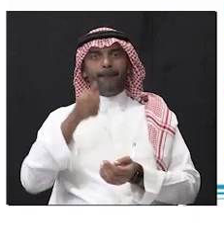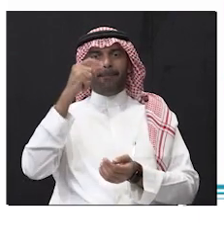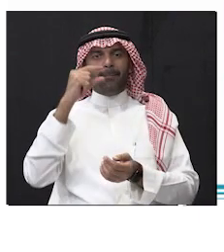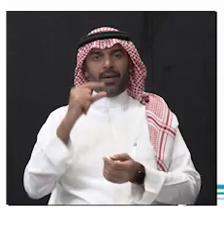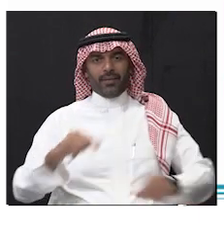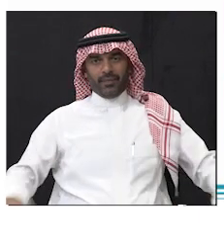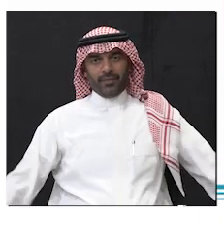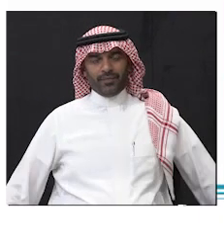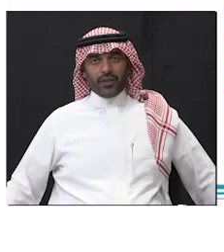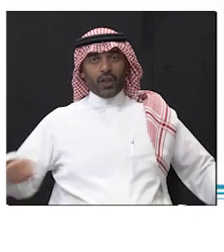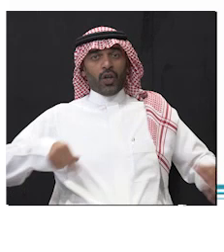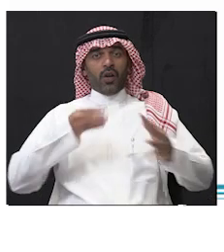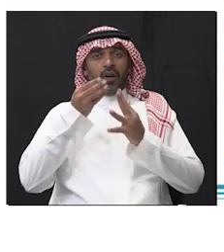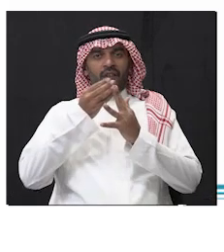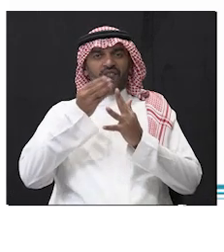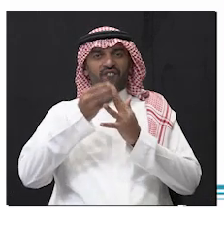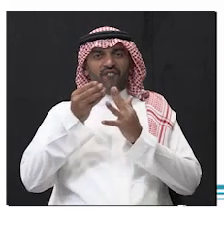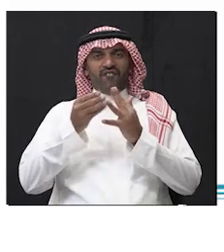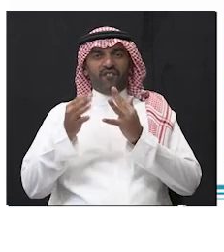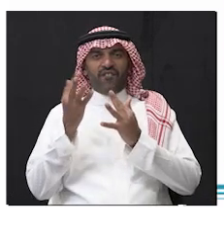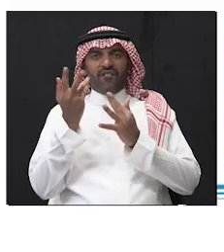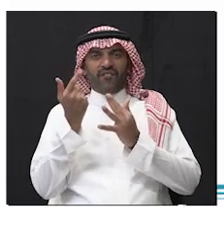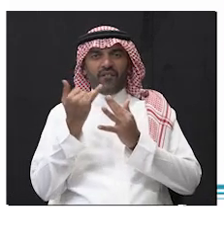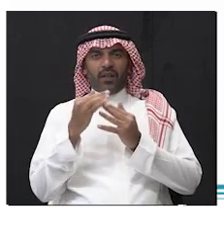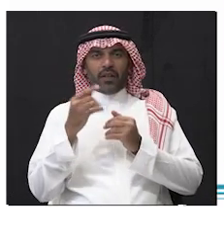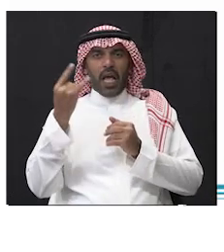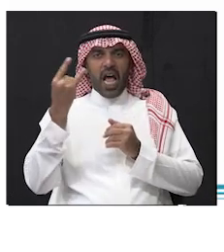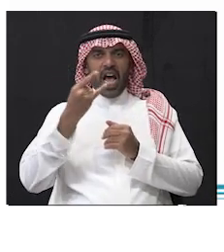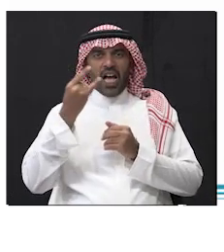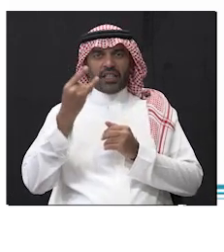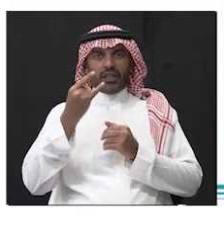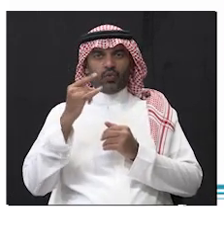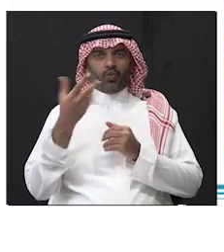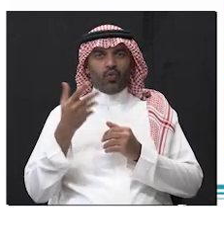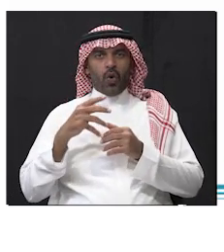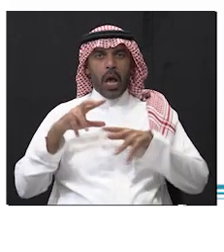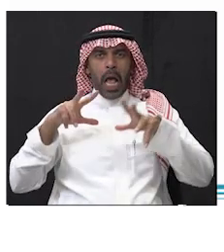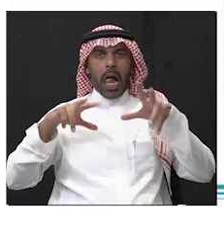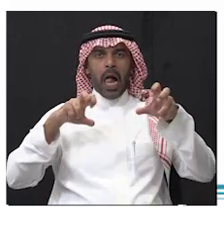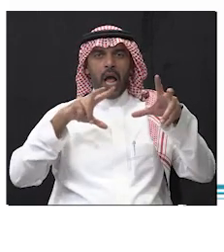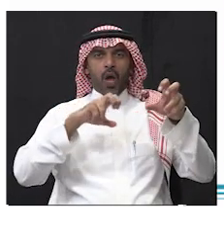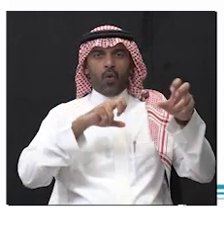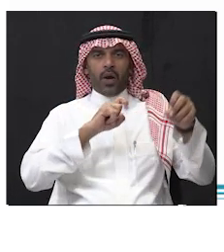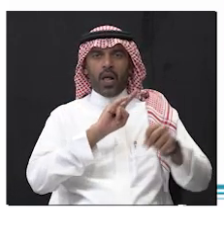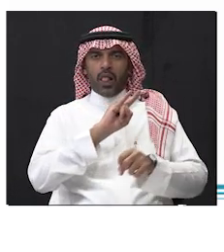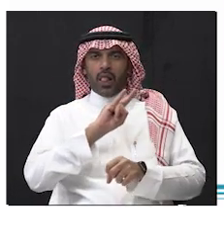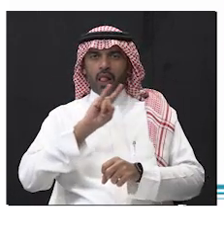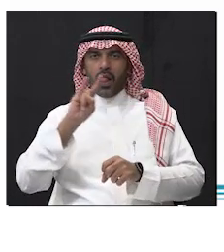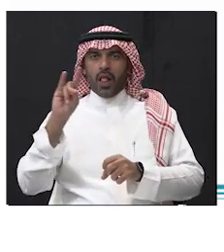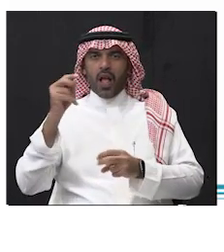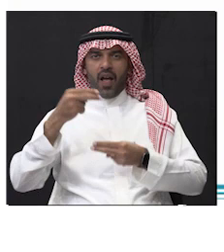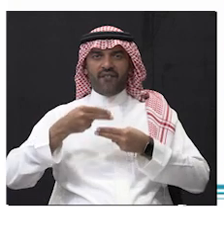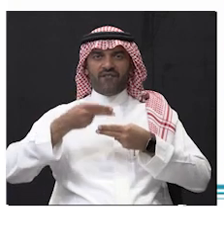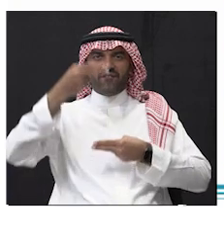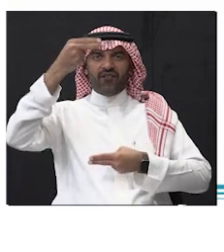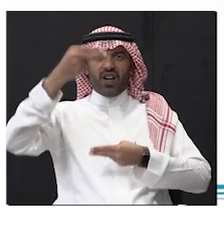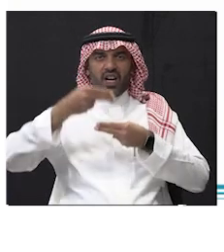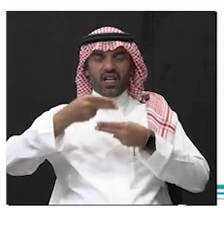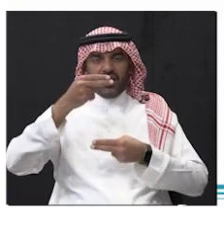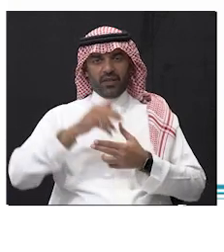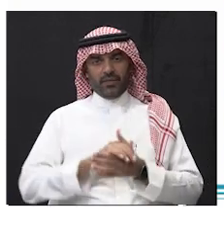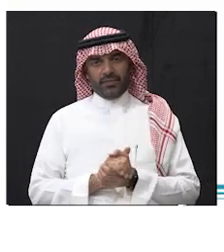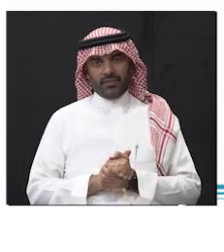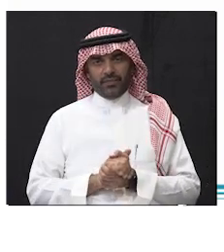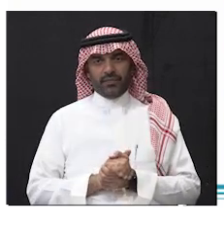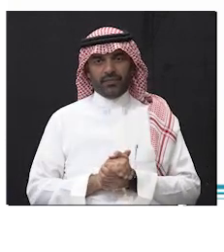في الفصل العاشر الحيوانات اللافقارية. هذا الفصل يحتوي على درسين،